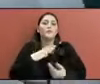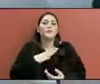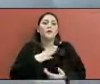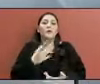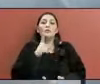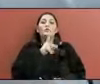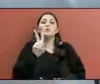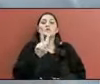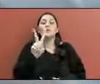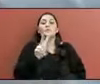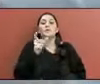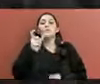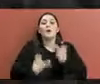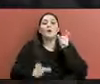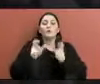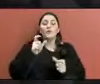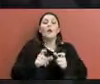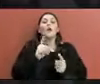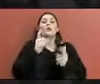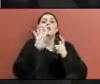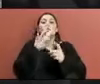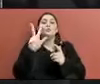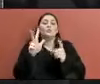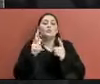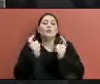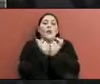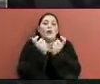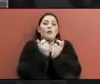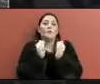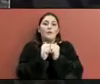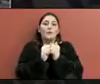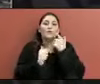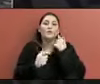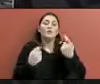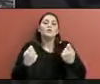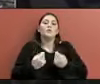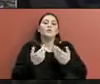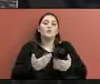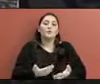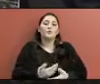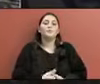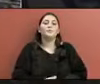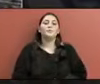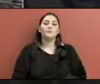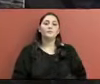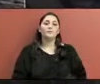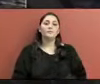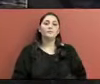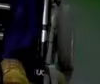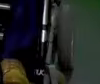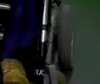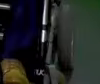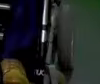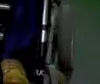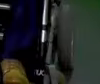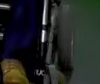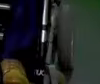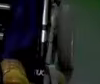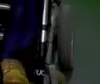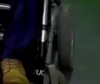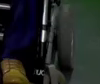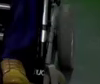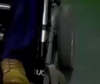personel artı 43 derneğimizle yol yürümeye çalışıyoruz. Evet, Tahir Başkanımızı ben